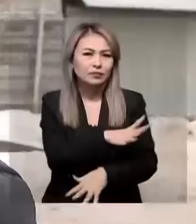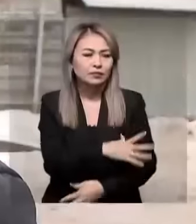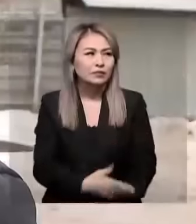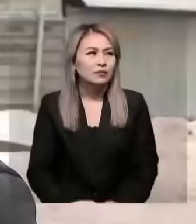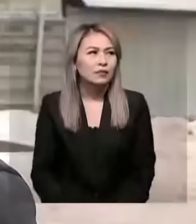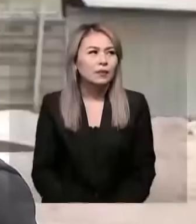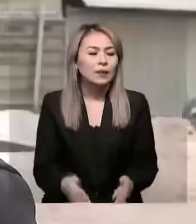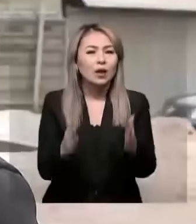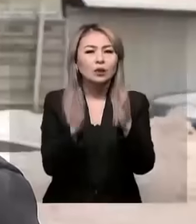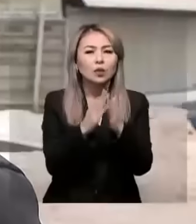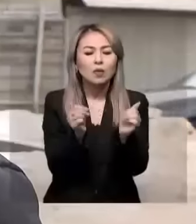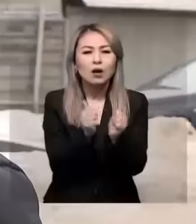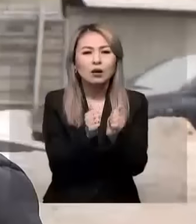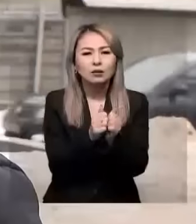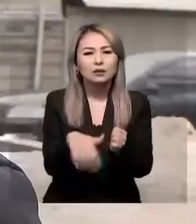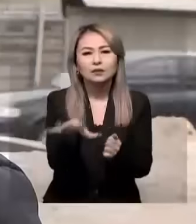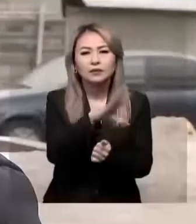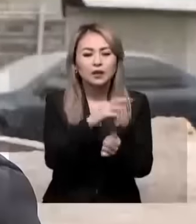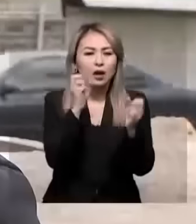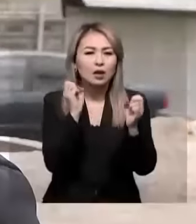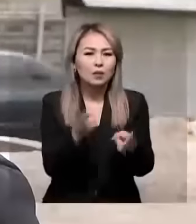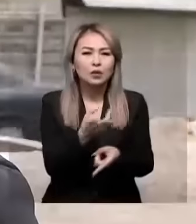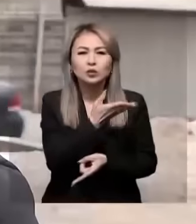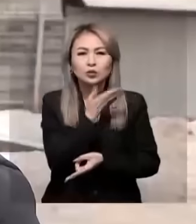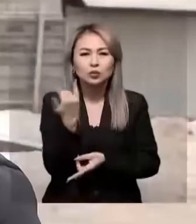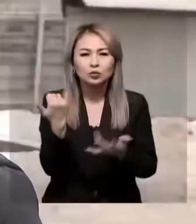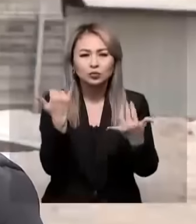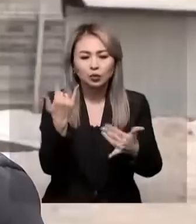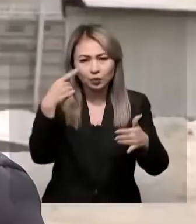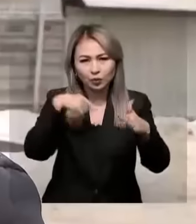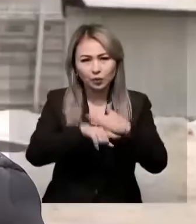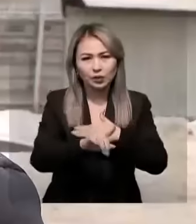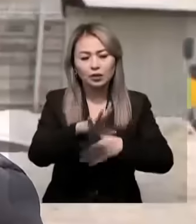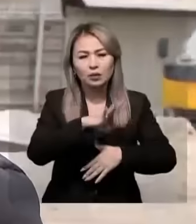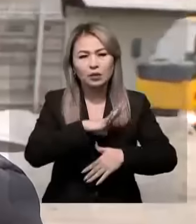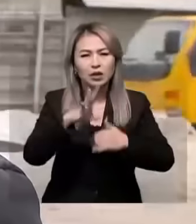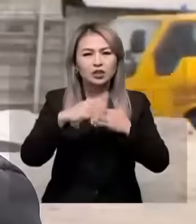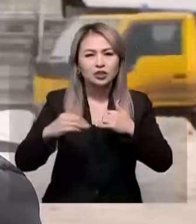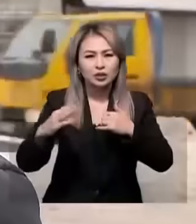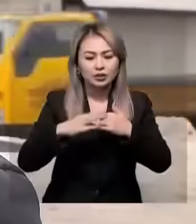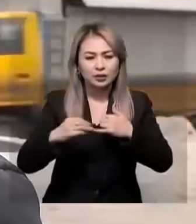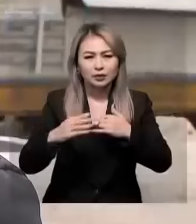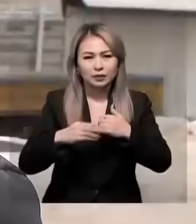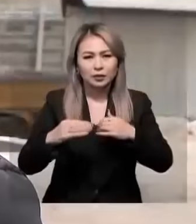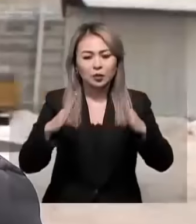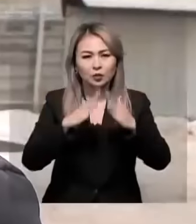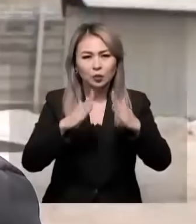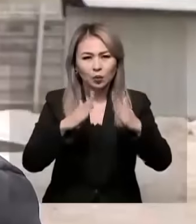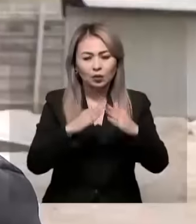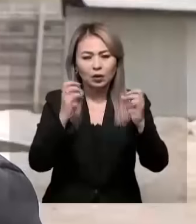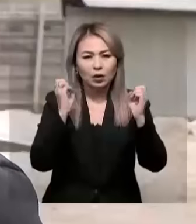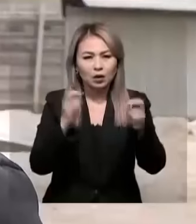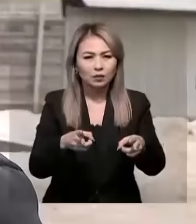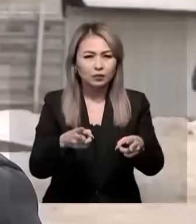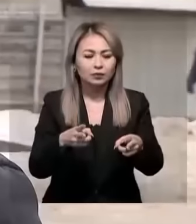қауіп жоқ. Жаңағы біз түсіретін жердің өзі де төменгі орналасқан жерлердің жер үйлеріне қауіп